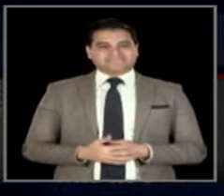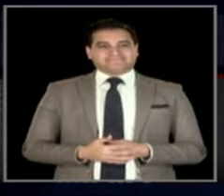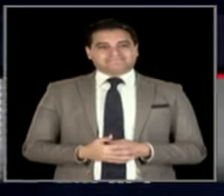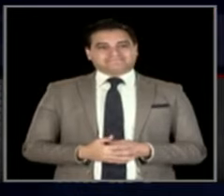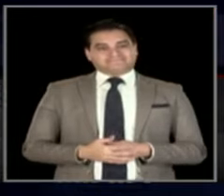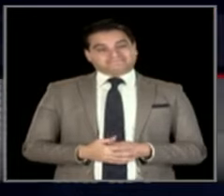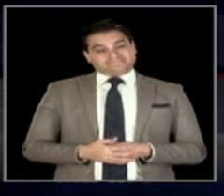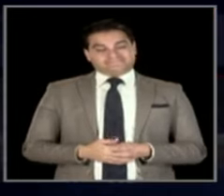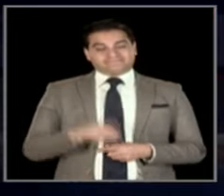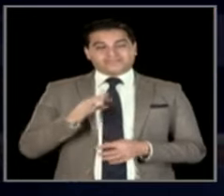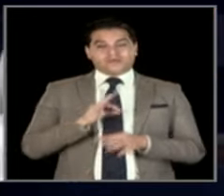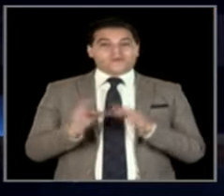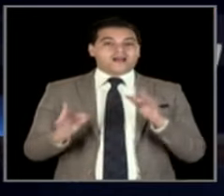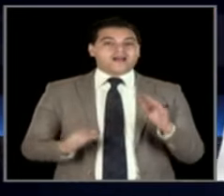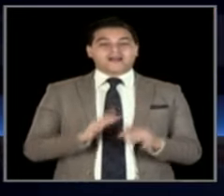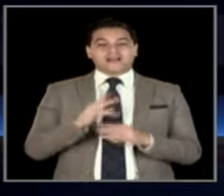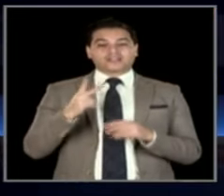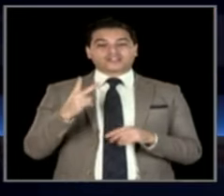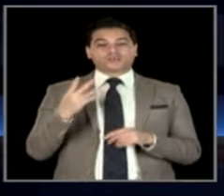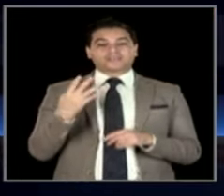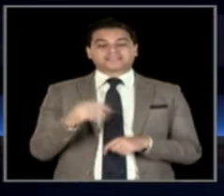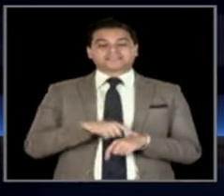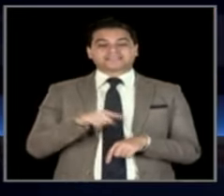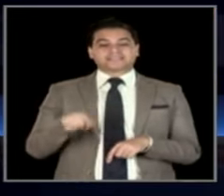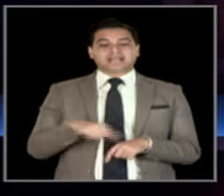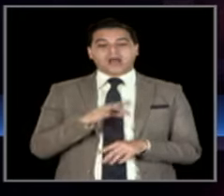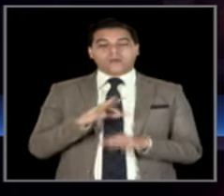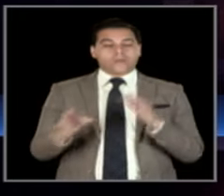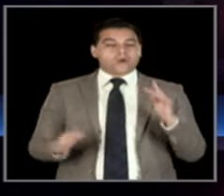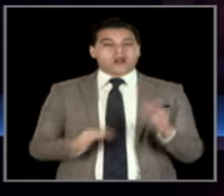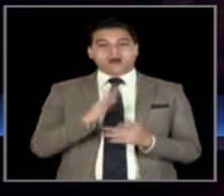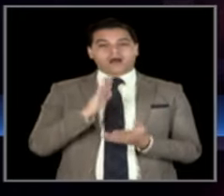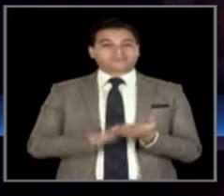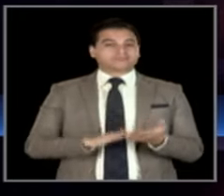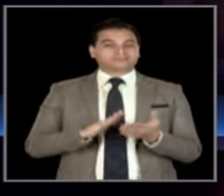الحريق ده استمر 32 ساعة. عزة 3 أهداف،